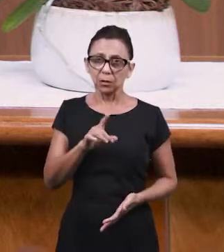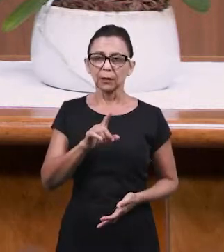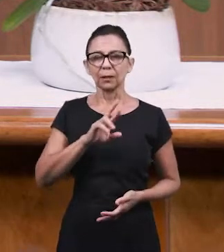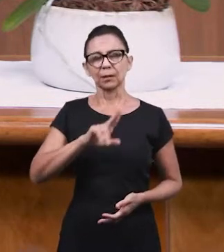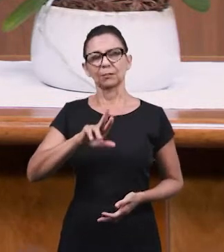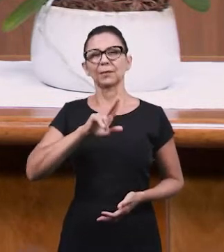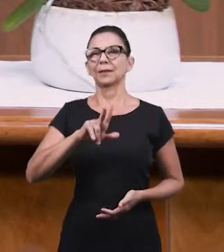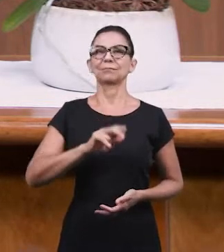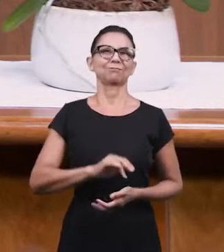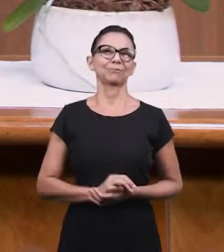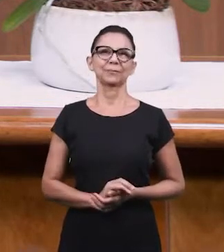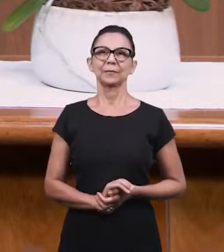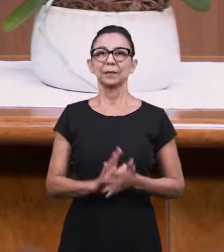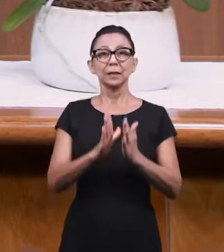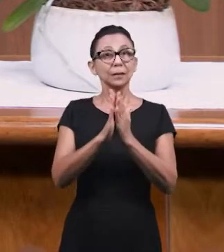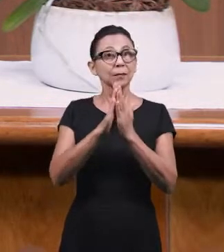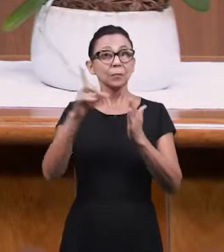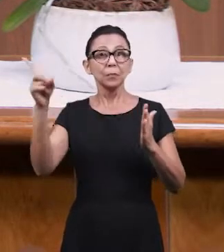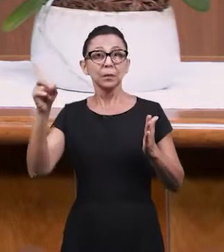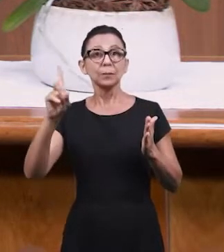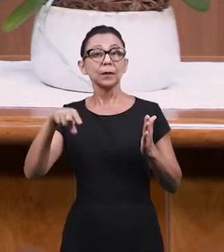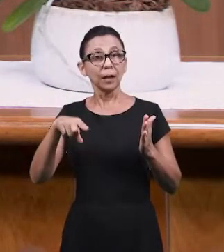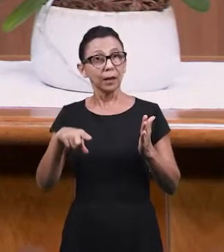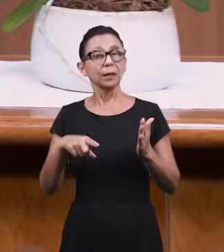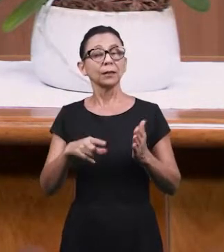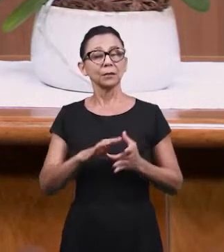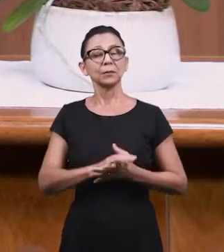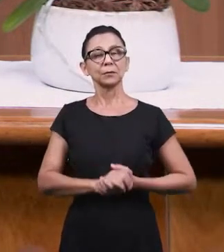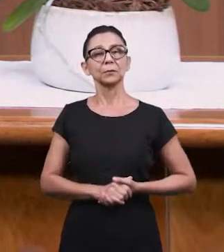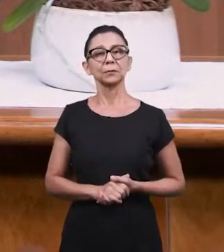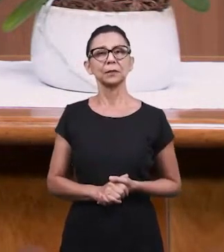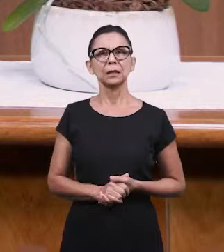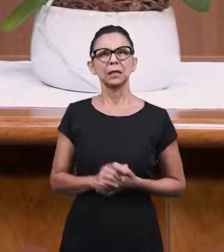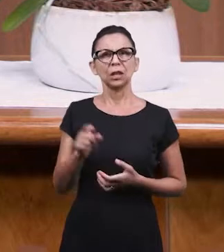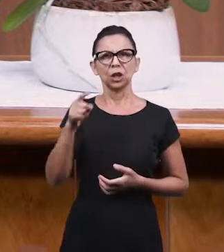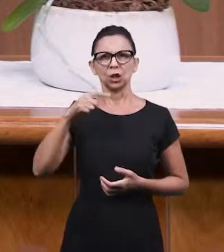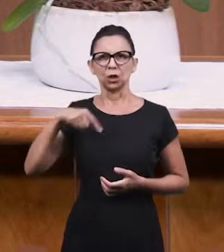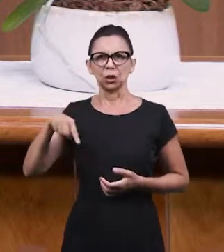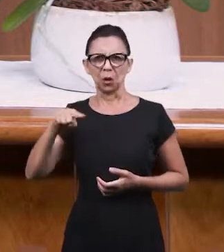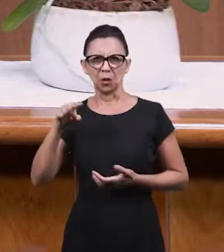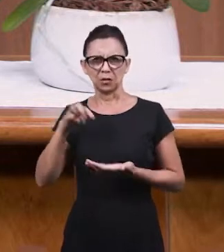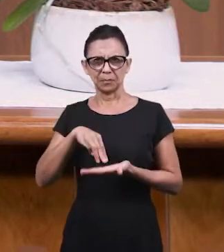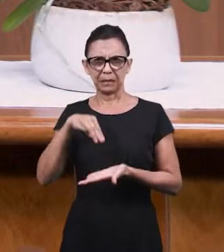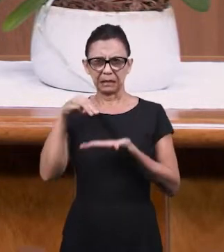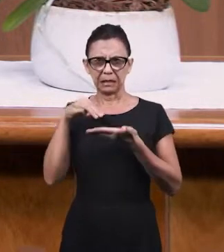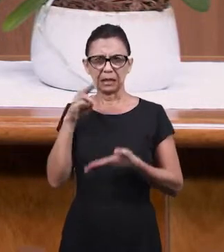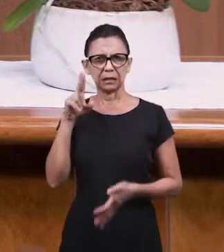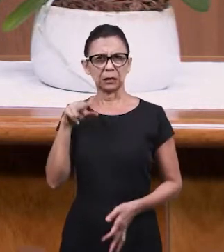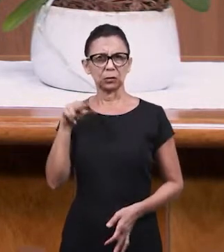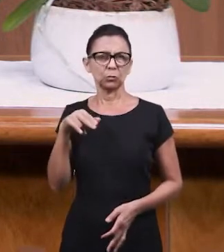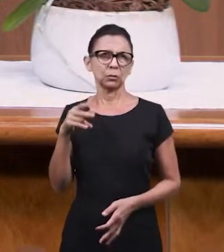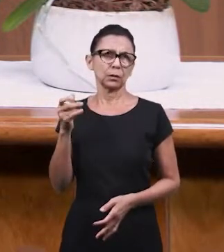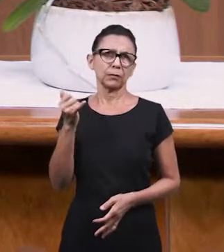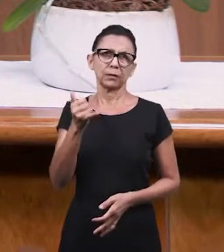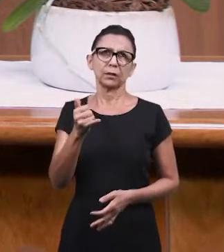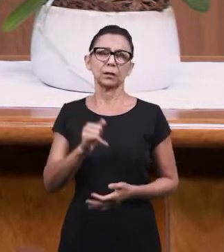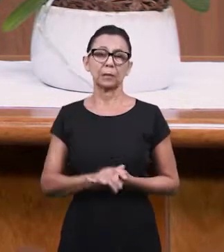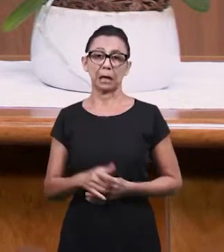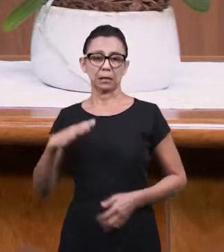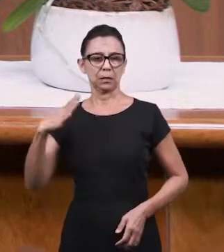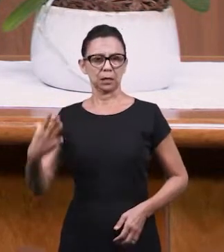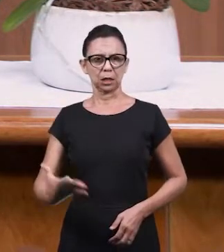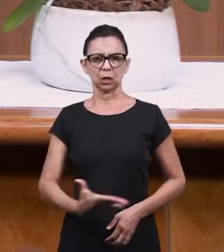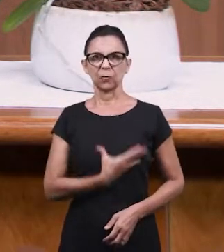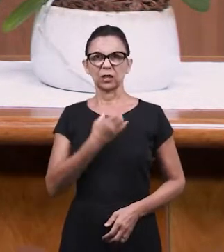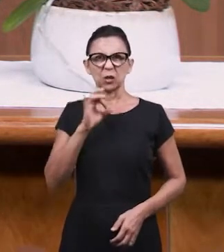l'Église chrétienne Maranatha. Elle est de la parole et nous avons eu l'accès à la parole. Donc il y en a